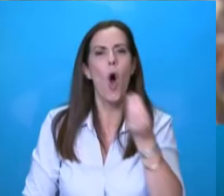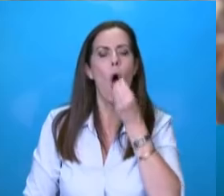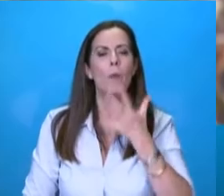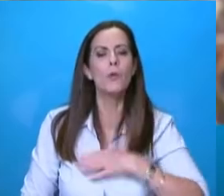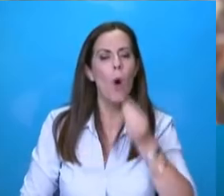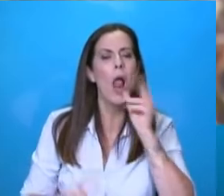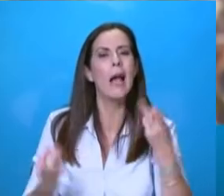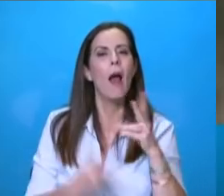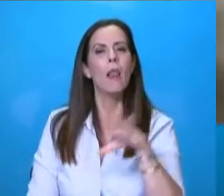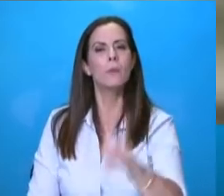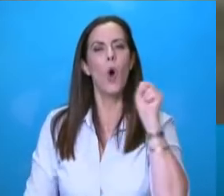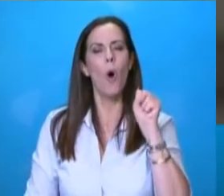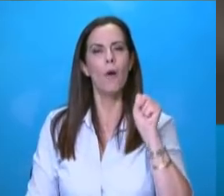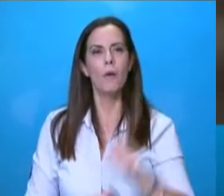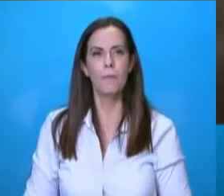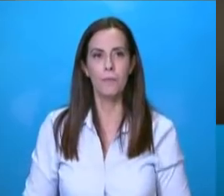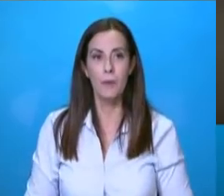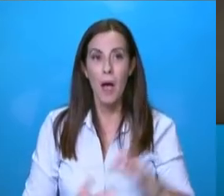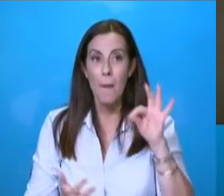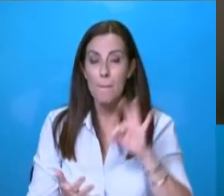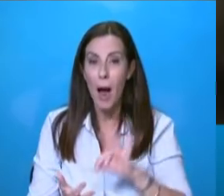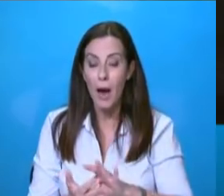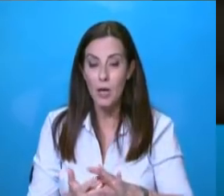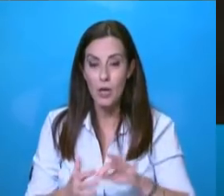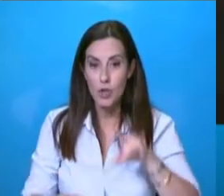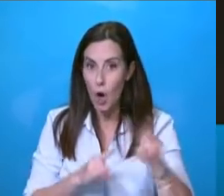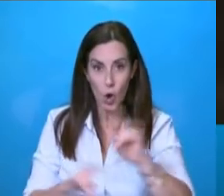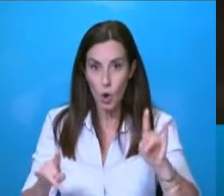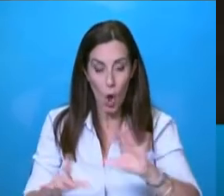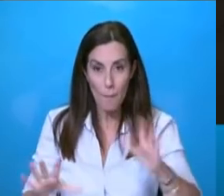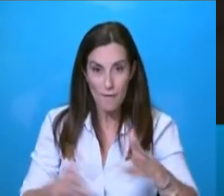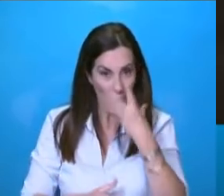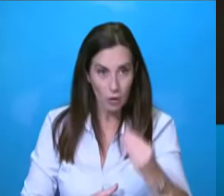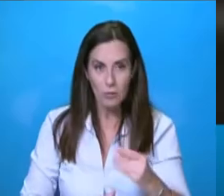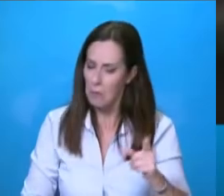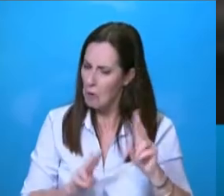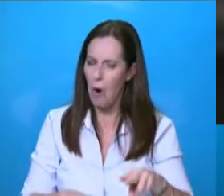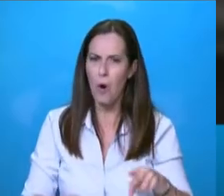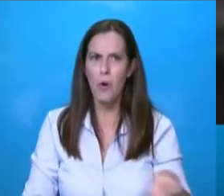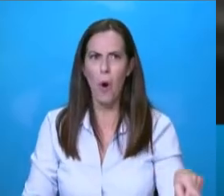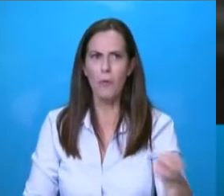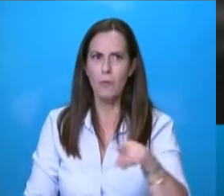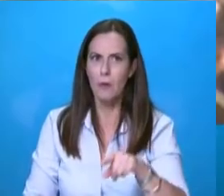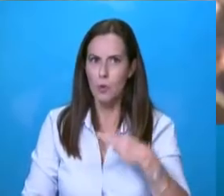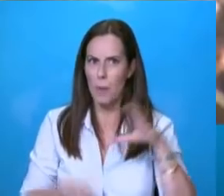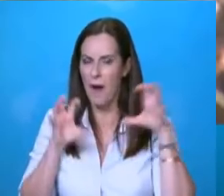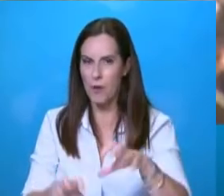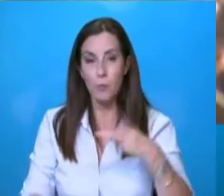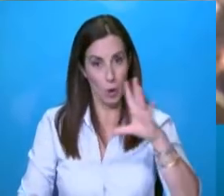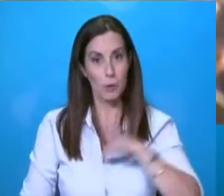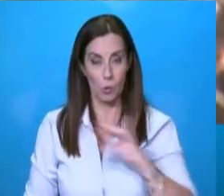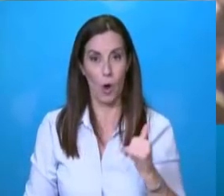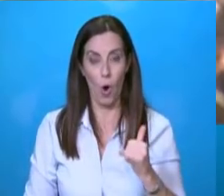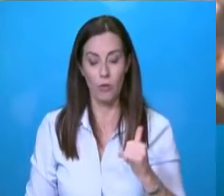מזון שקל להשיג אותו. ברגע שהחיות מאבדות את החשש, כן, הן יכולות להיות מאיימות יותר, הן יכולות להיות